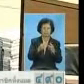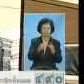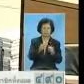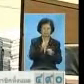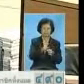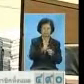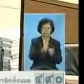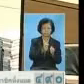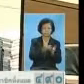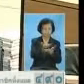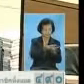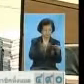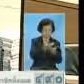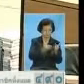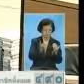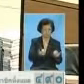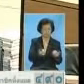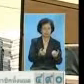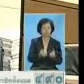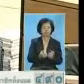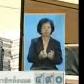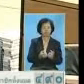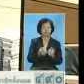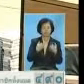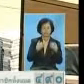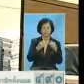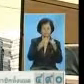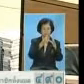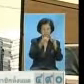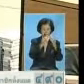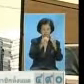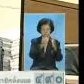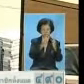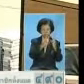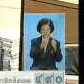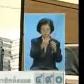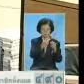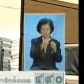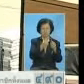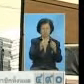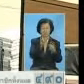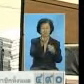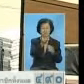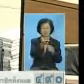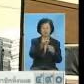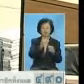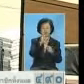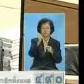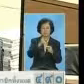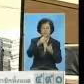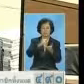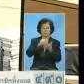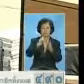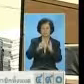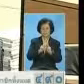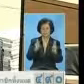ำเข้ามาหารือในที่ประชุมสภาแห่งนี้นี่นะครับมันมีเนื้อหาใหญ่อยู่สองเนื้อหาก็คือขอให้สภาผู้แทนราษฎรตั้งคณะกรรม